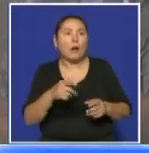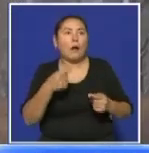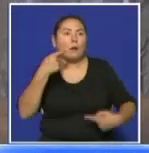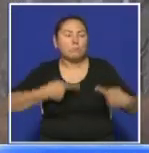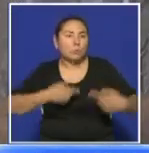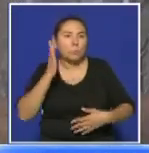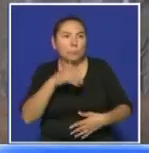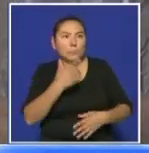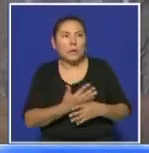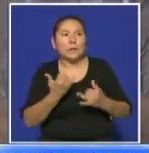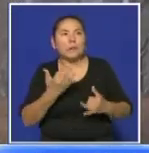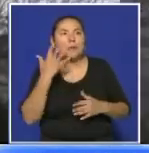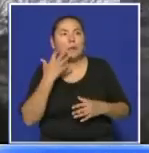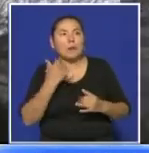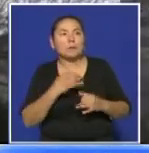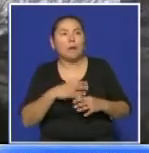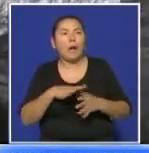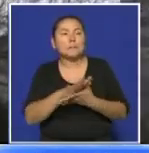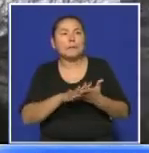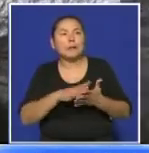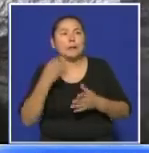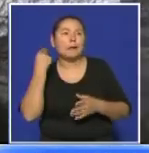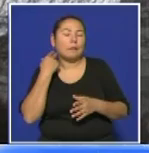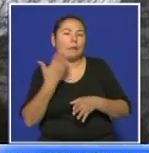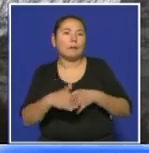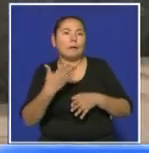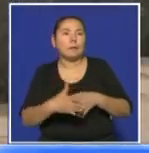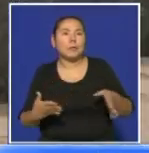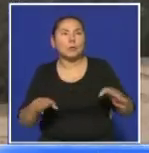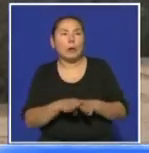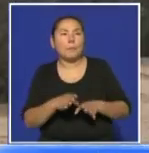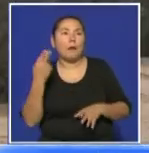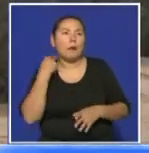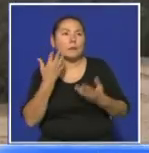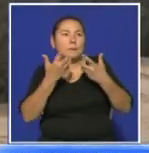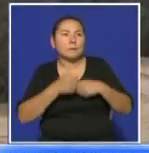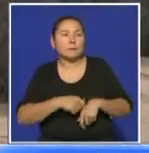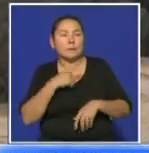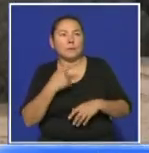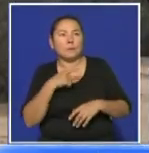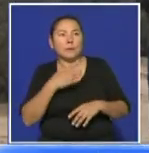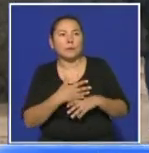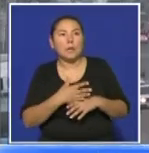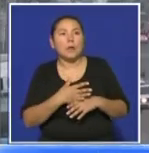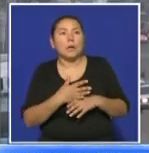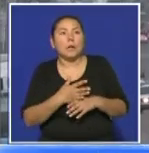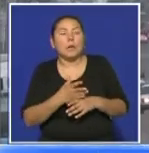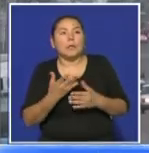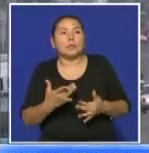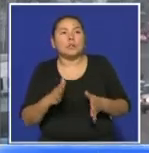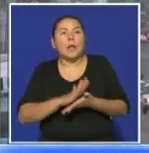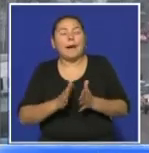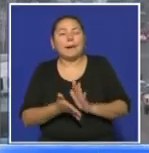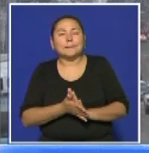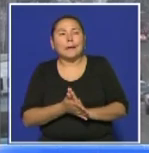Бүгінде Амантайдың күйін кешіп жүргендер аз емес. Кредитті кредитпен жауып, қарызын санына жаңылысып жүргендер баршылық екен. Мұндай жағдайға